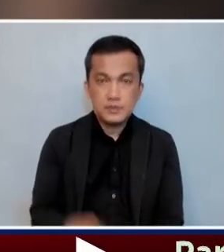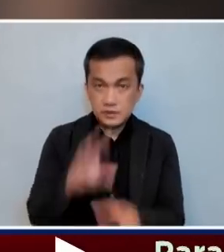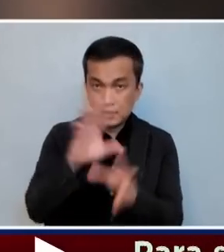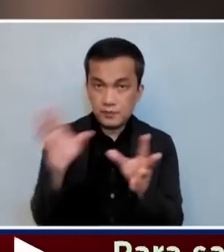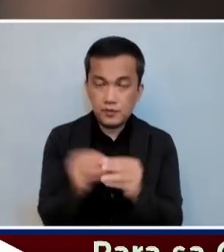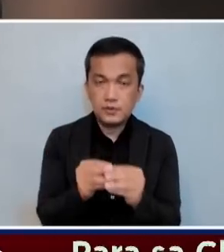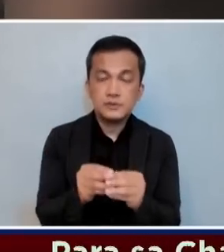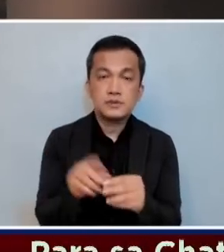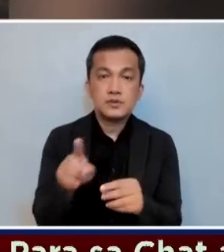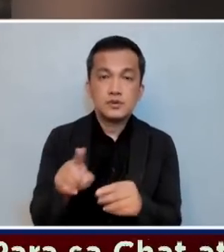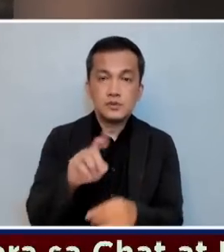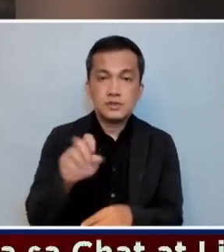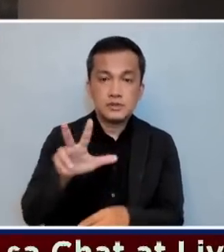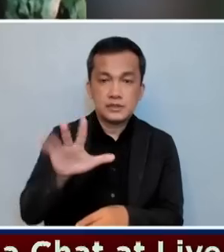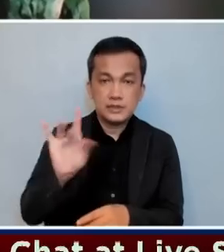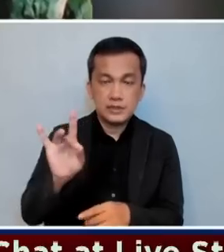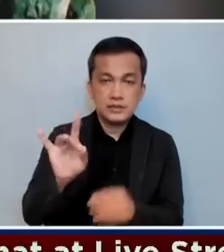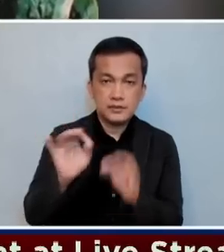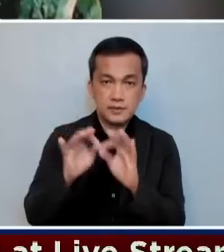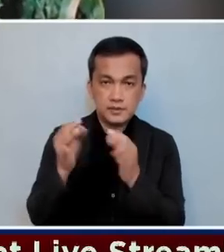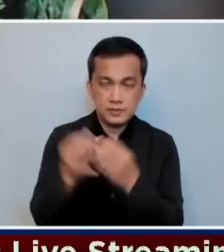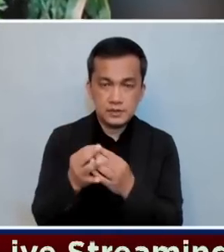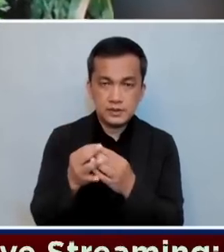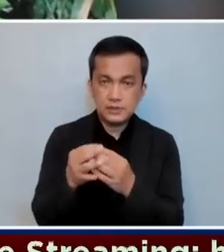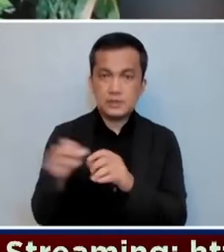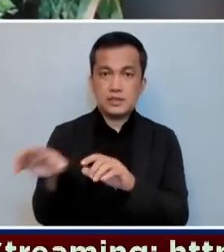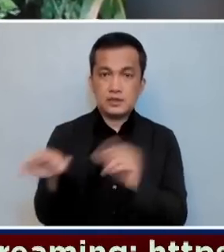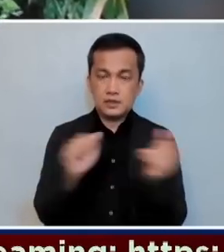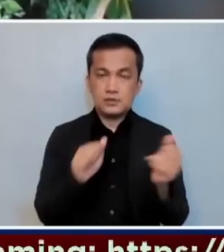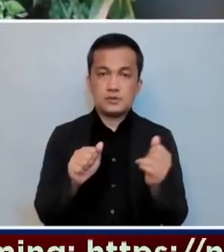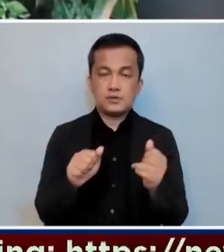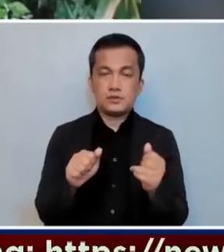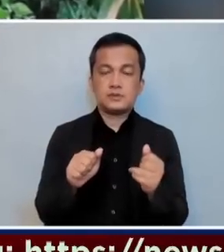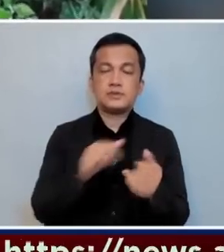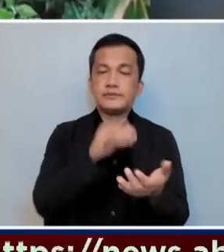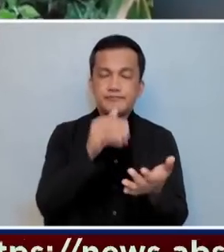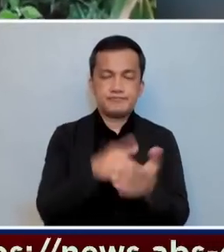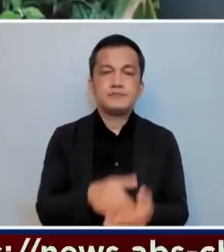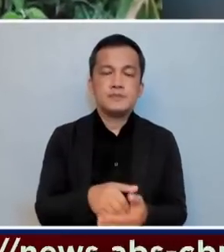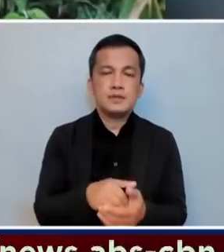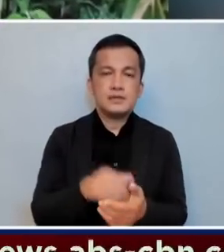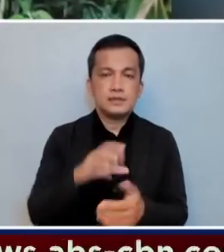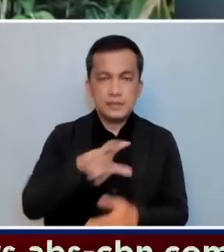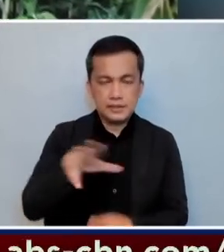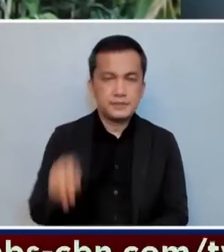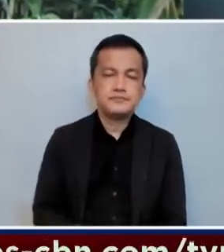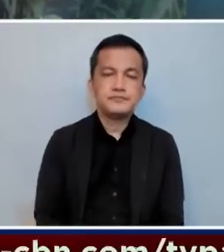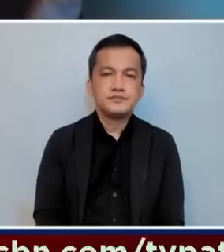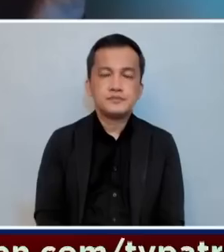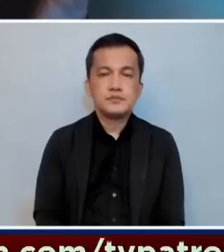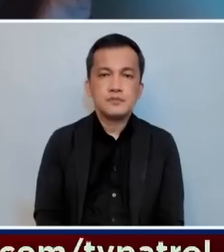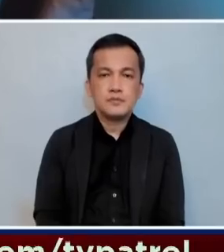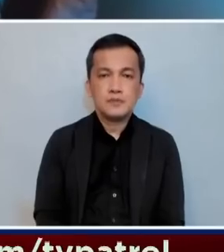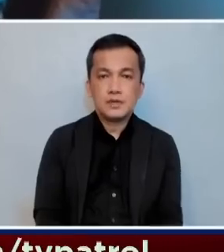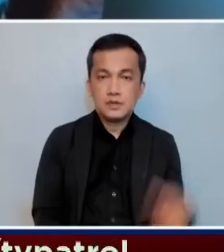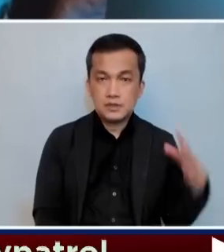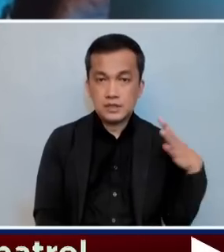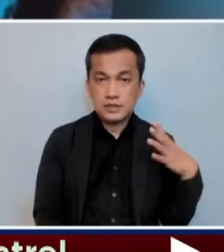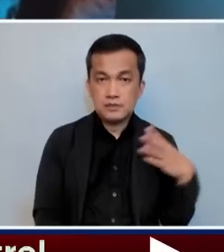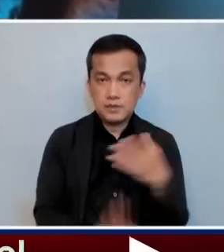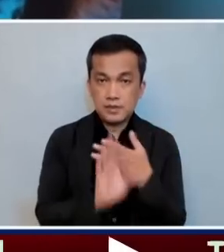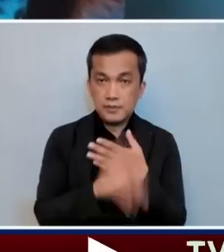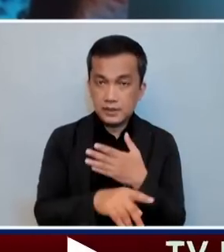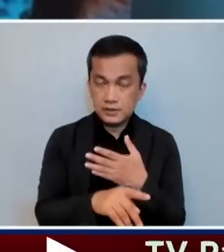nasa 138 na pamilya ang inilikas sa mga evacuation center sa Cagayan habang naghihintay makabalik sa kanilang